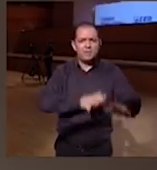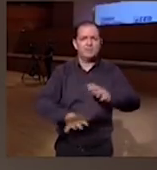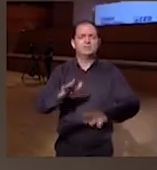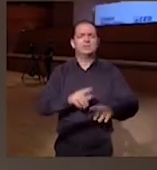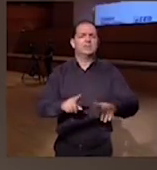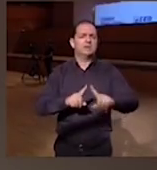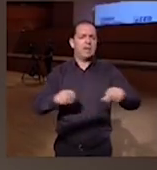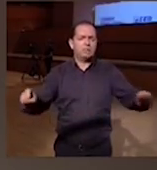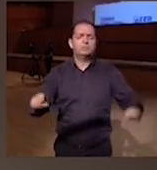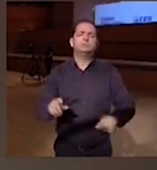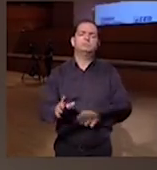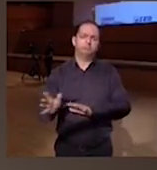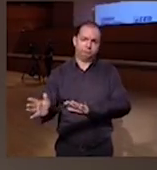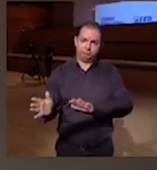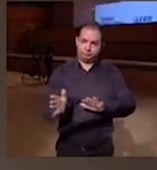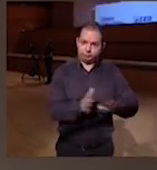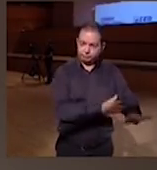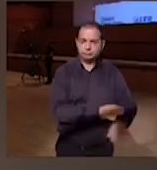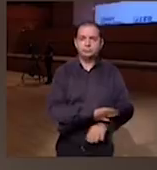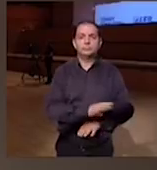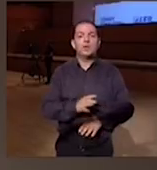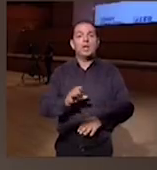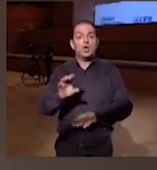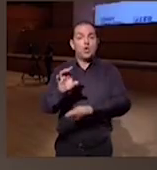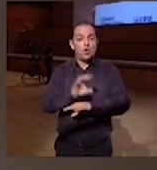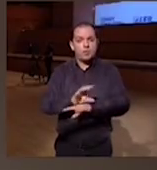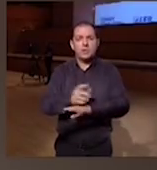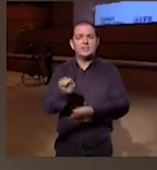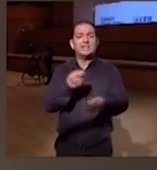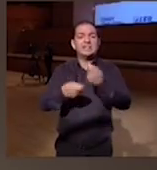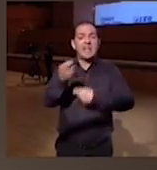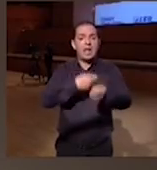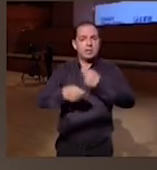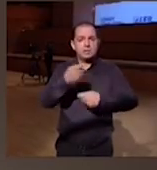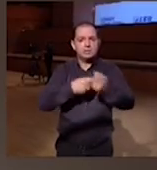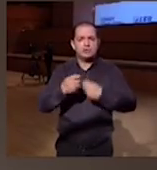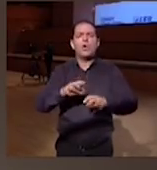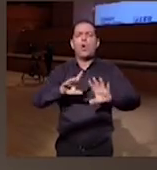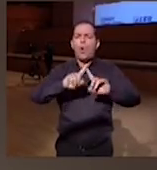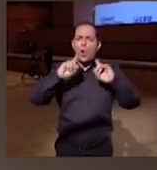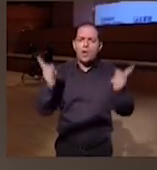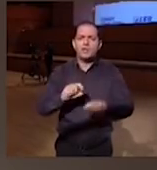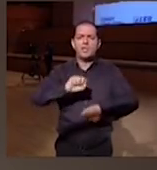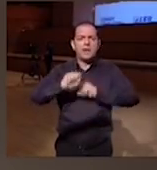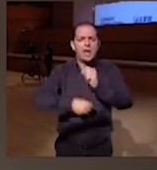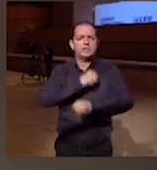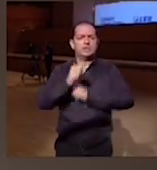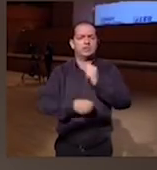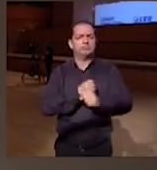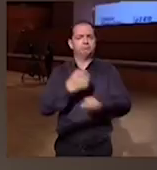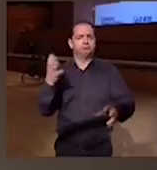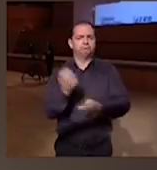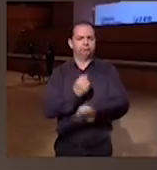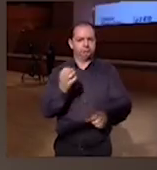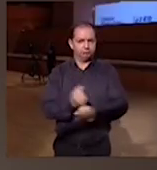εξυγχρονίσαμε όλο τον μηχανισμό με την εισαγωγή των ηλεκτρονικών συναλλαγών σε όλες τις οικονομικές δραστηριότητες. Τα μέτρα